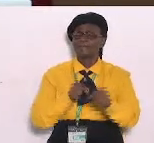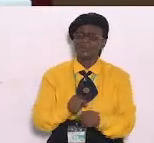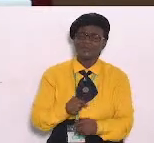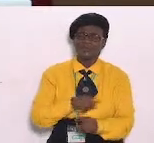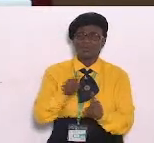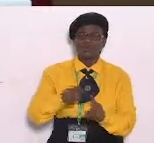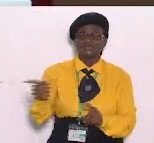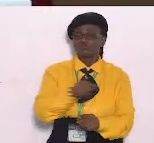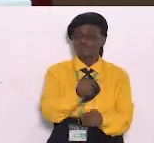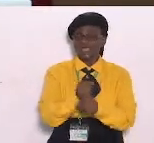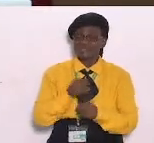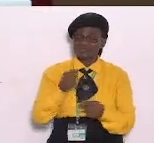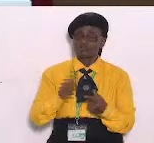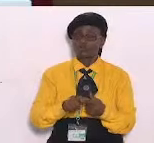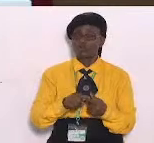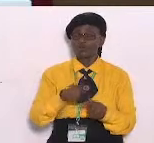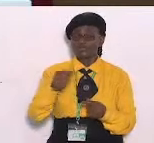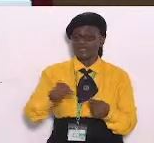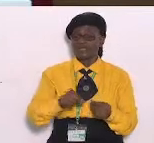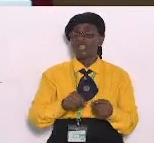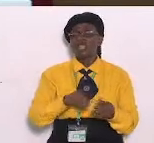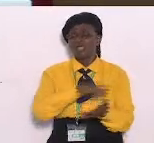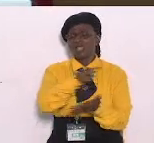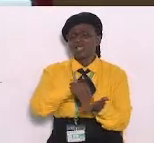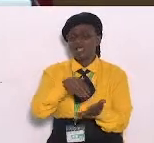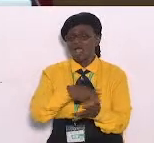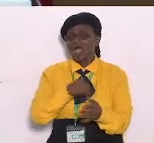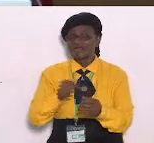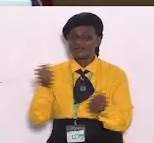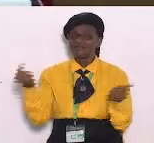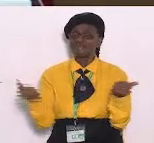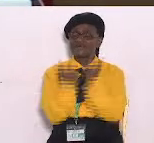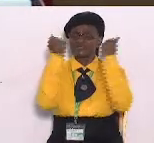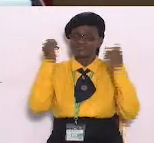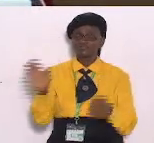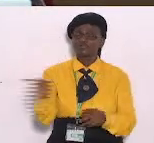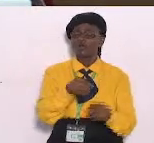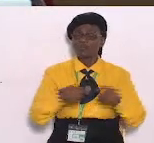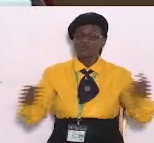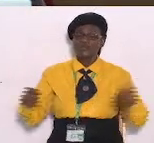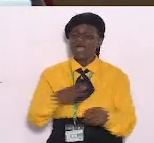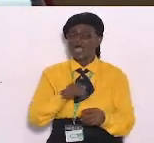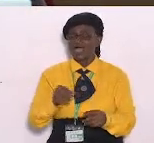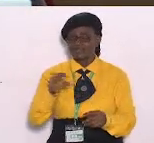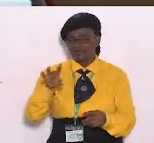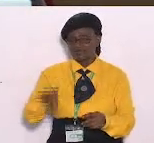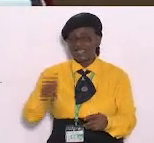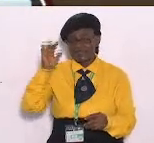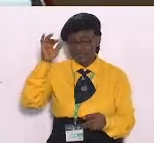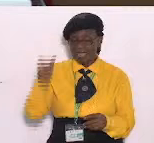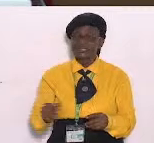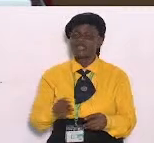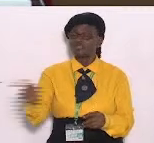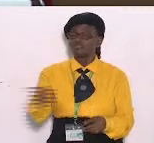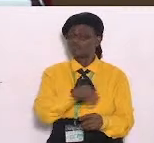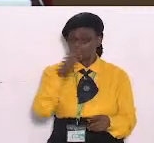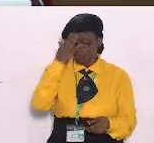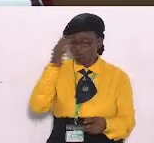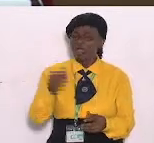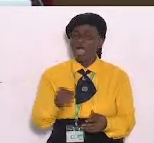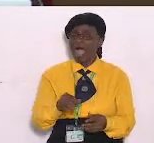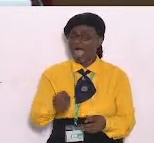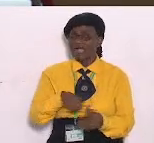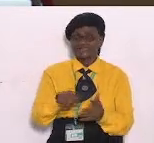boxeur lorsque vous arrivez sur la piste et vous voulez bxer et subitement vous avez